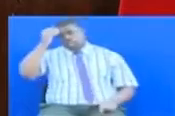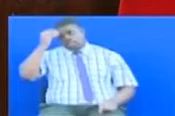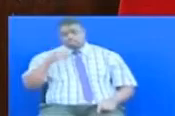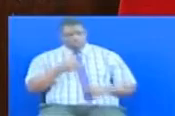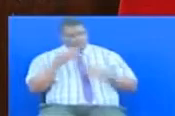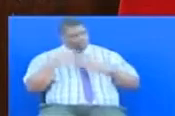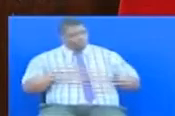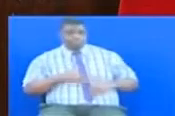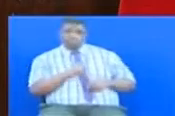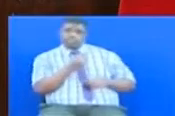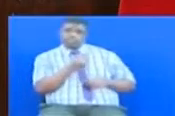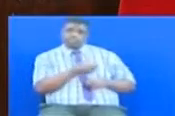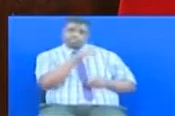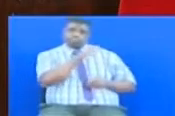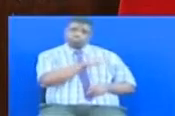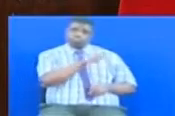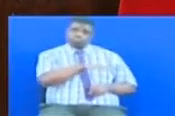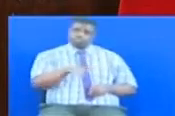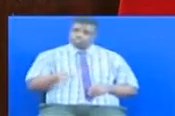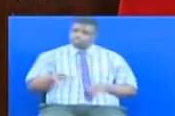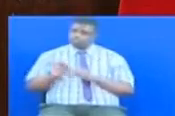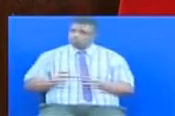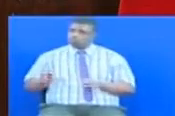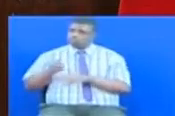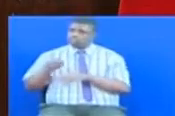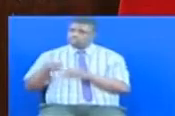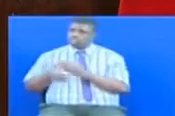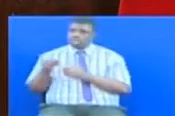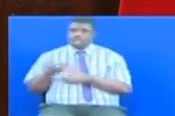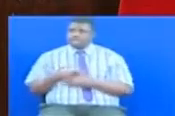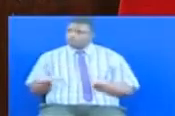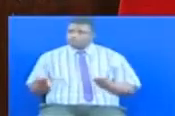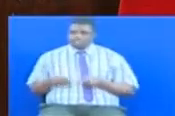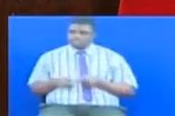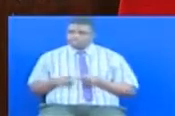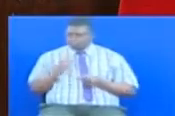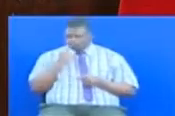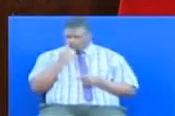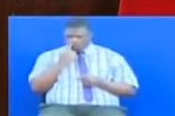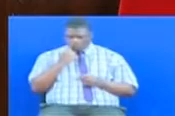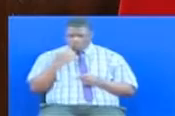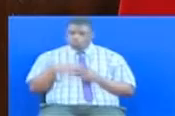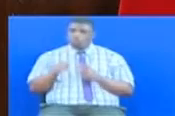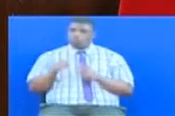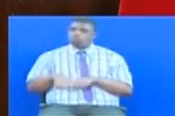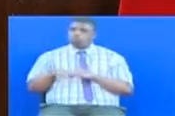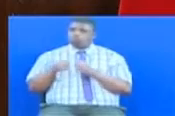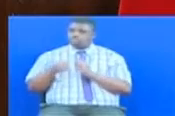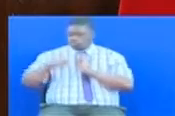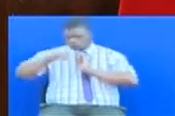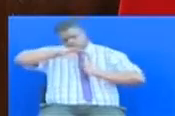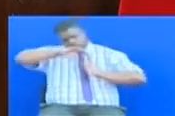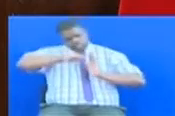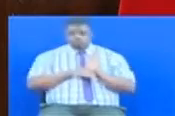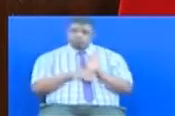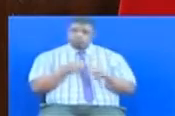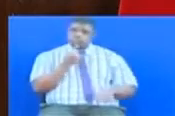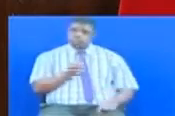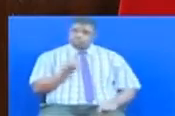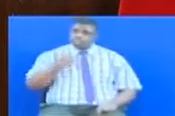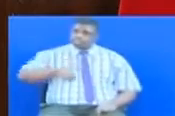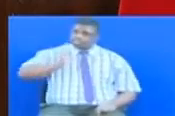yote ukishajengea mazingira mazuri mtumishi hawezi tena kuwa kwenda kinyume na taratibu. Kwa tunasema serikali